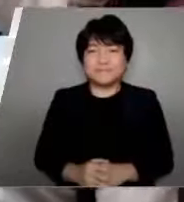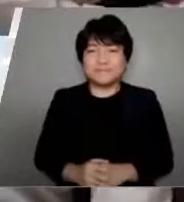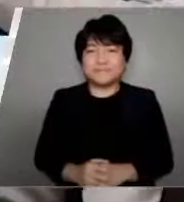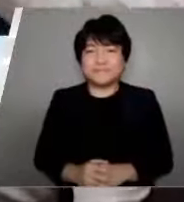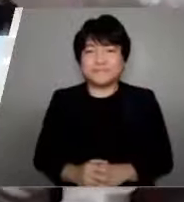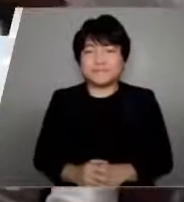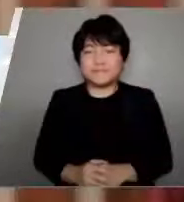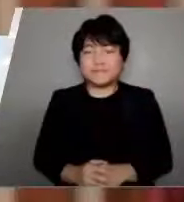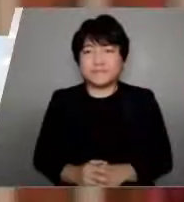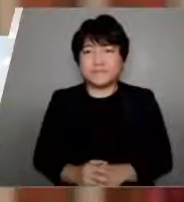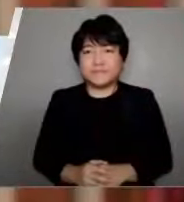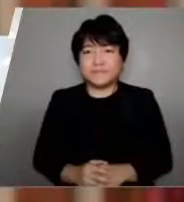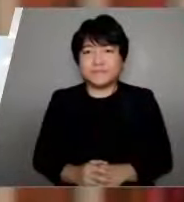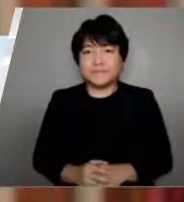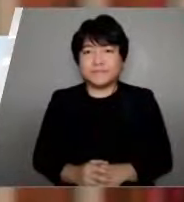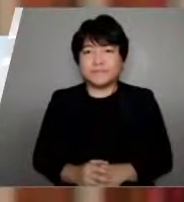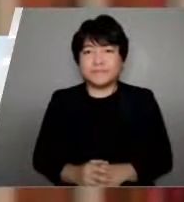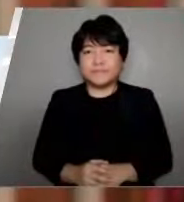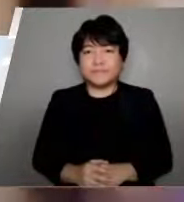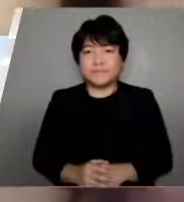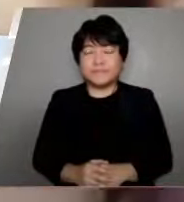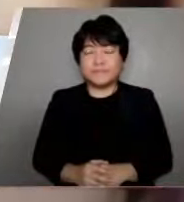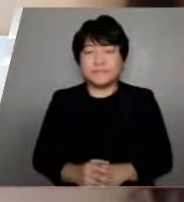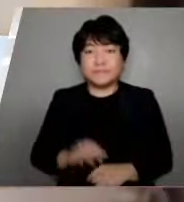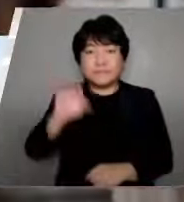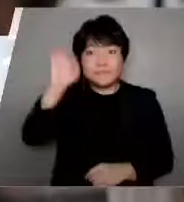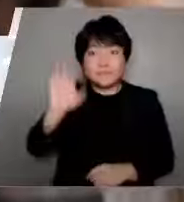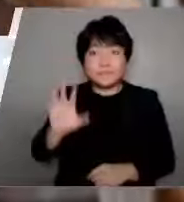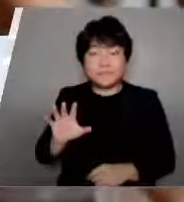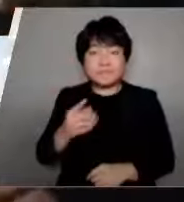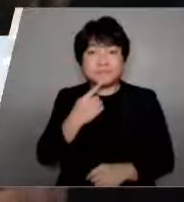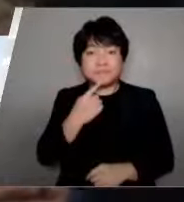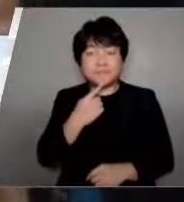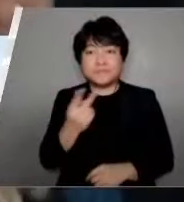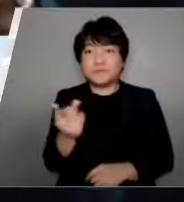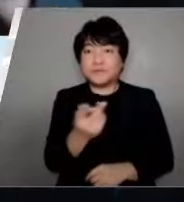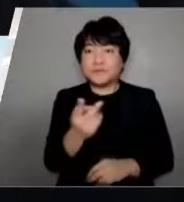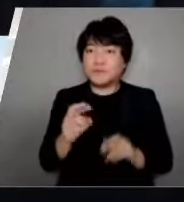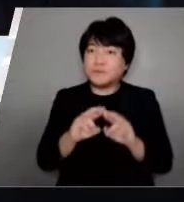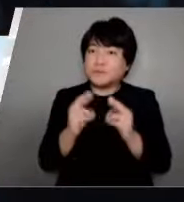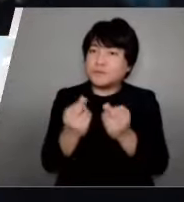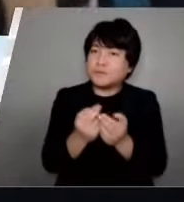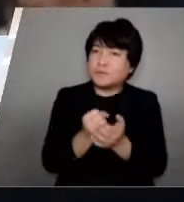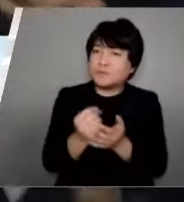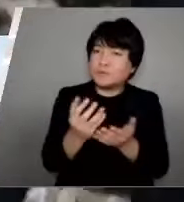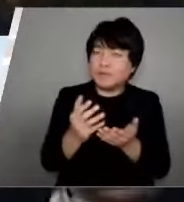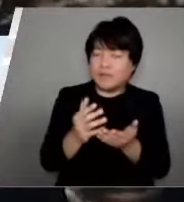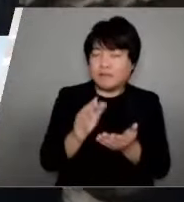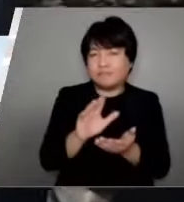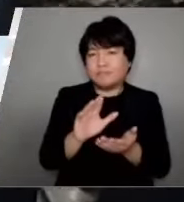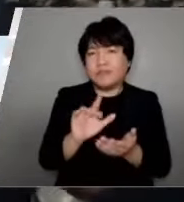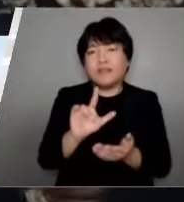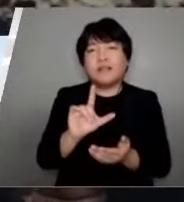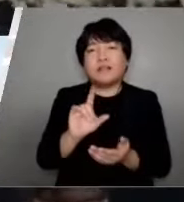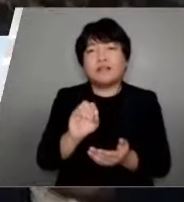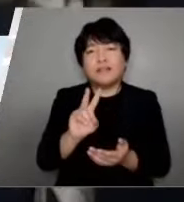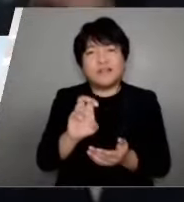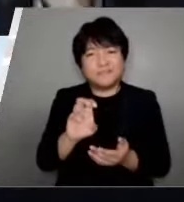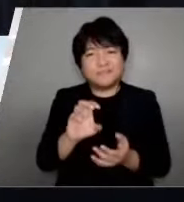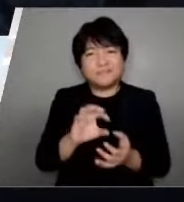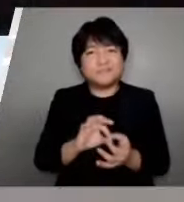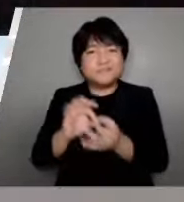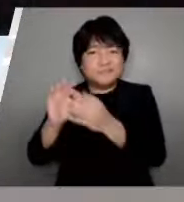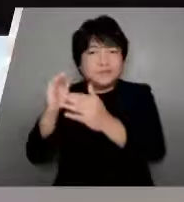Yung kanilang relasyon ay love made in heaven. Madaming nakaabang sa ating dalawa. Marami nakatingin,